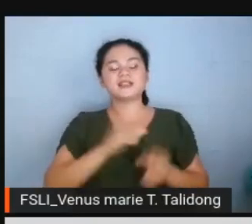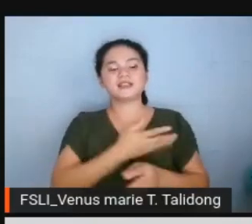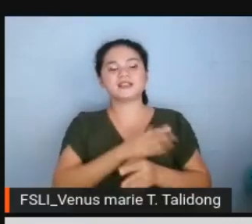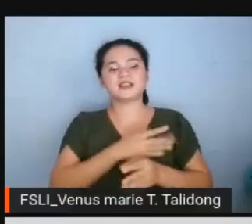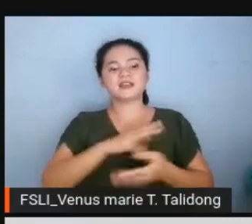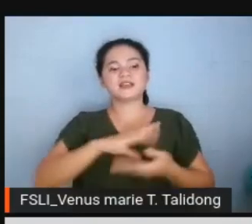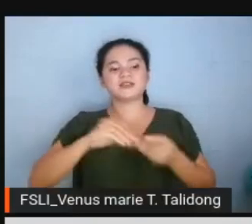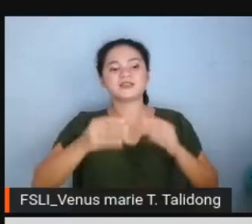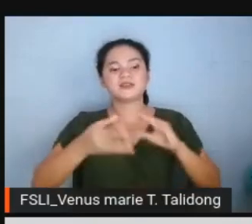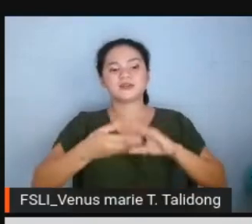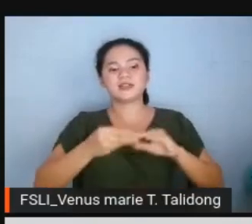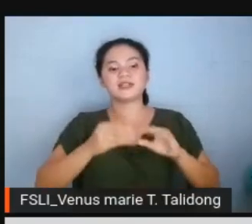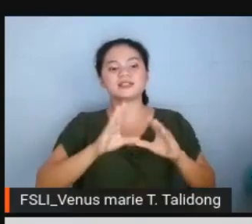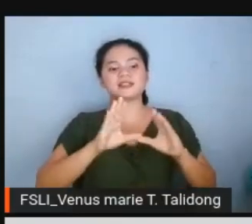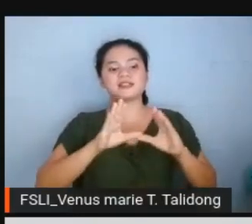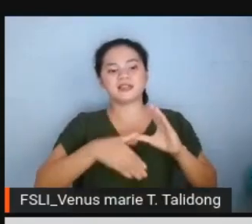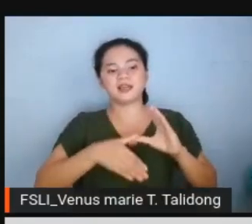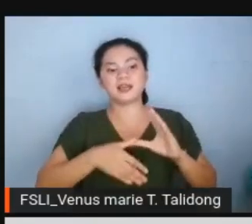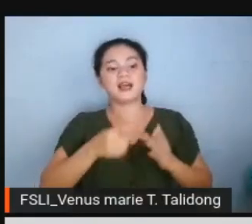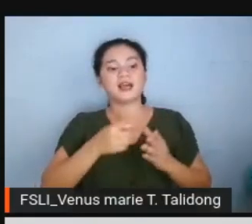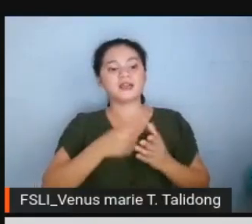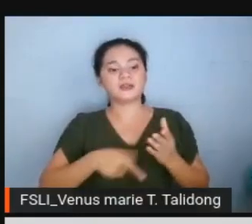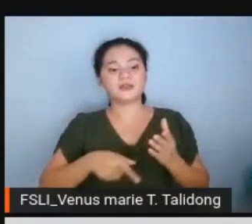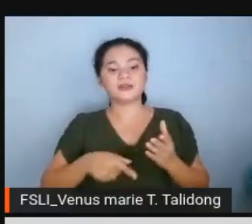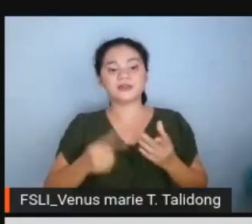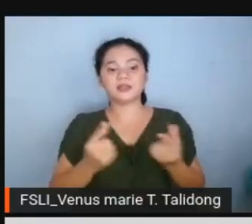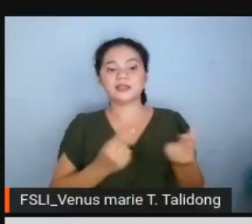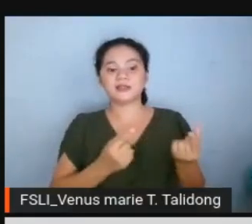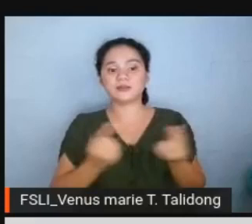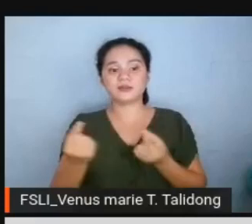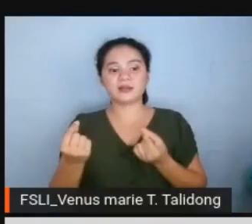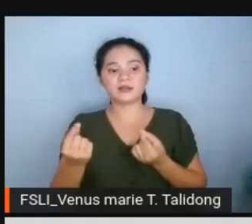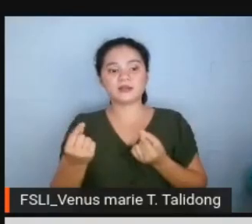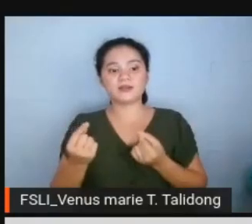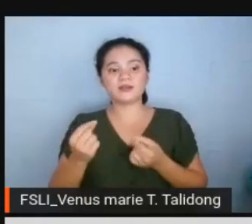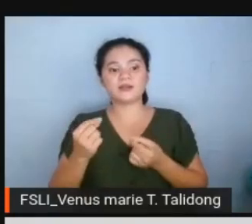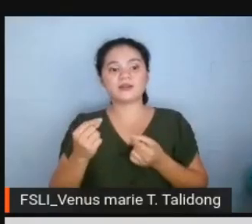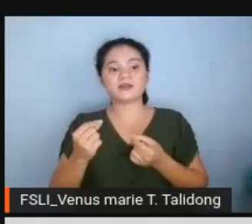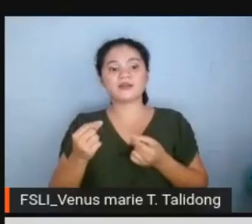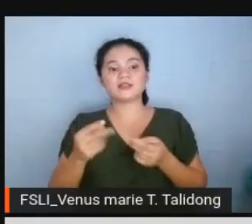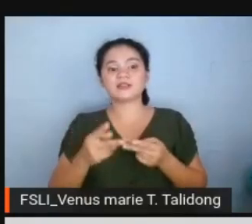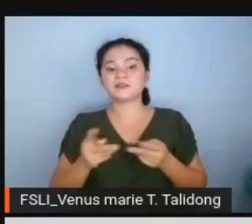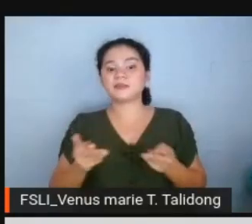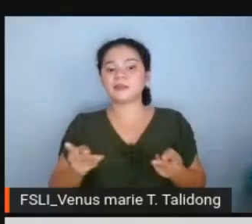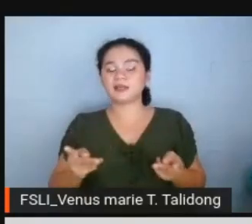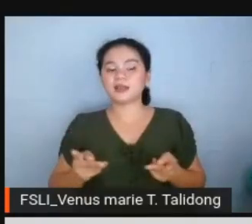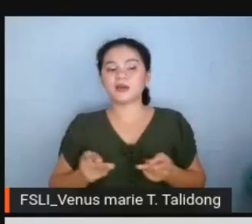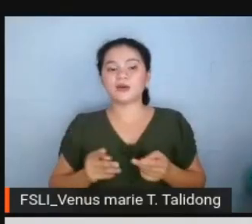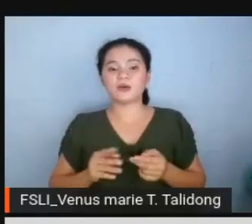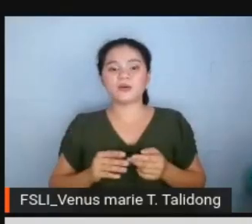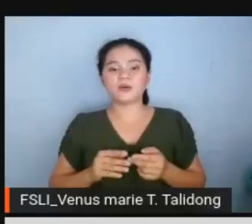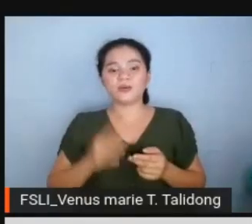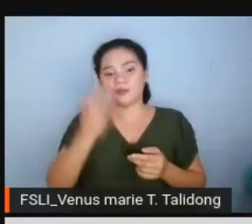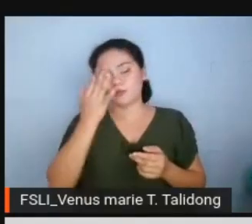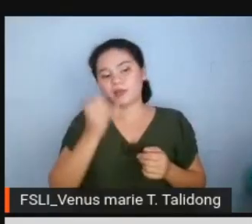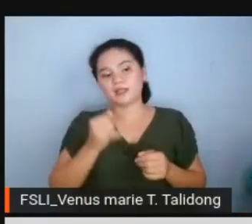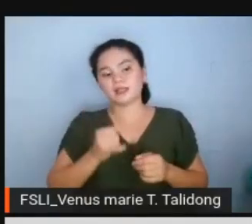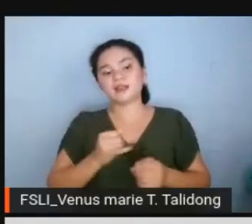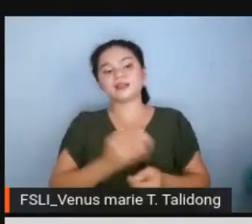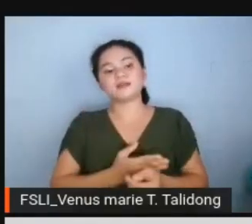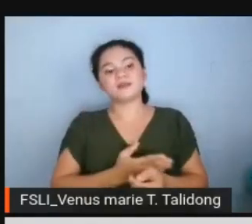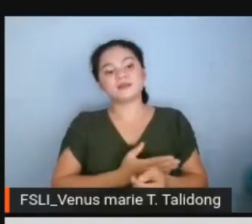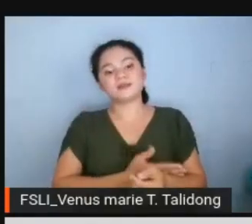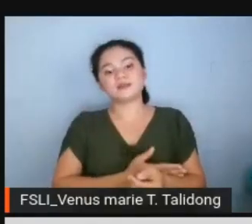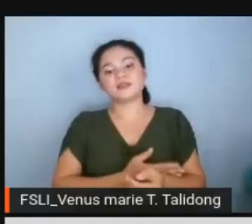kung ano yung mga ginawa ko on the side to be where I am today in the hope that ang lahat po